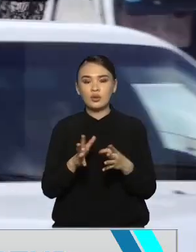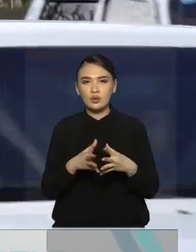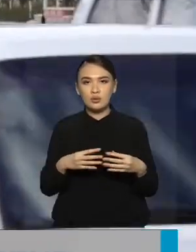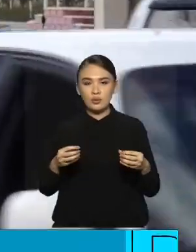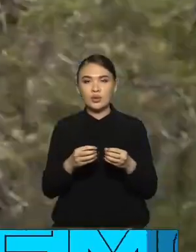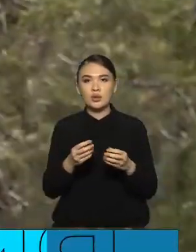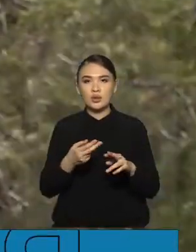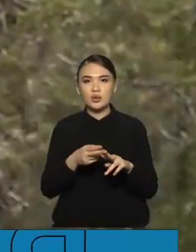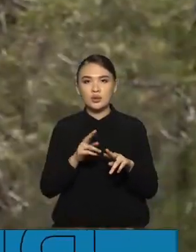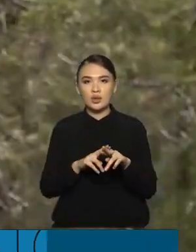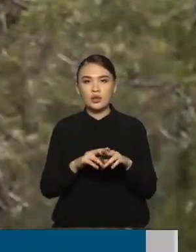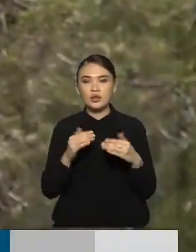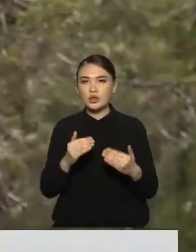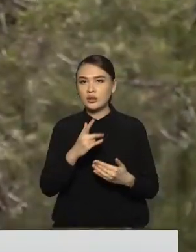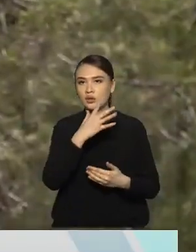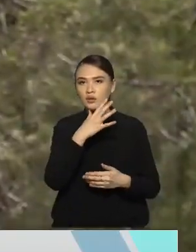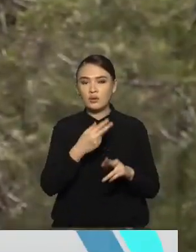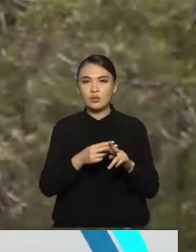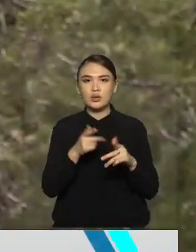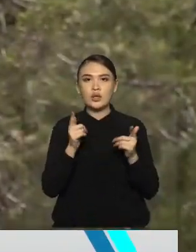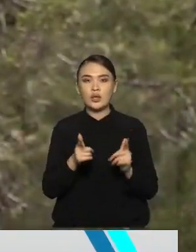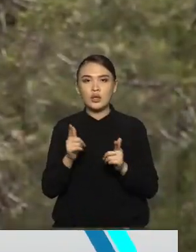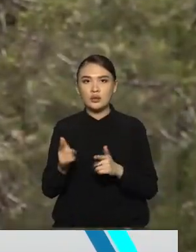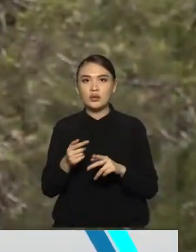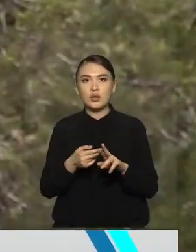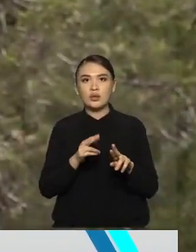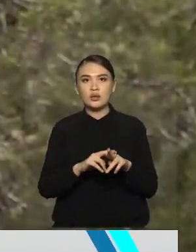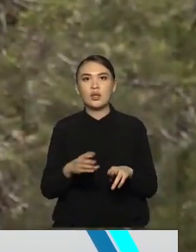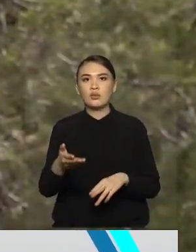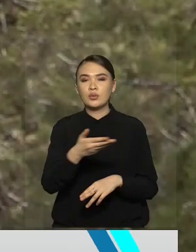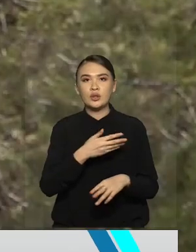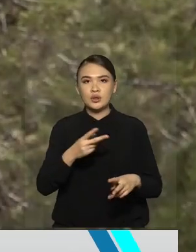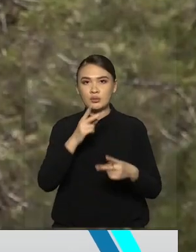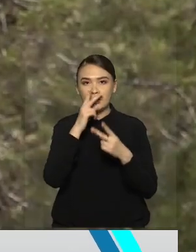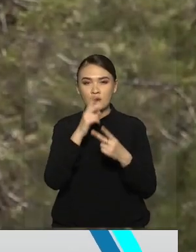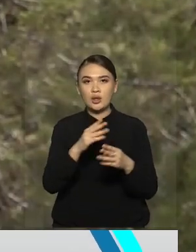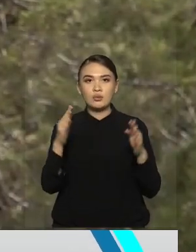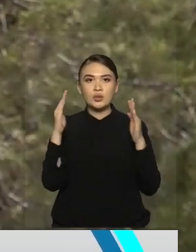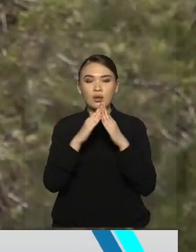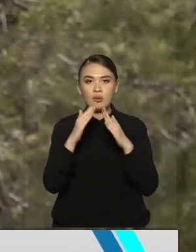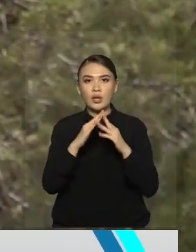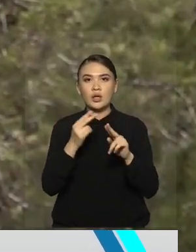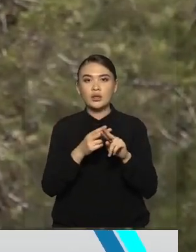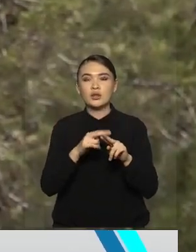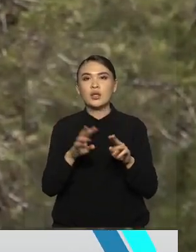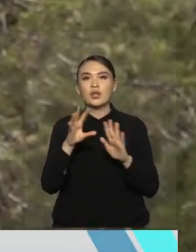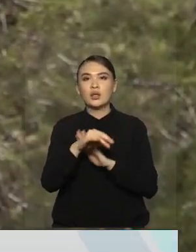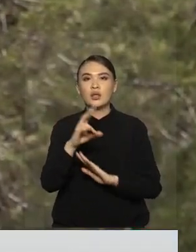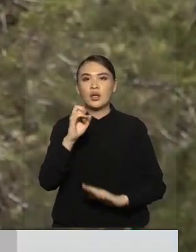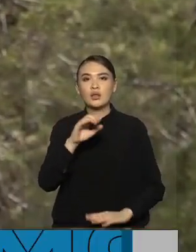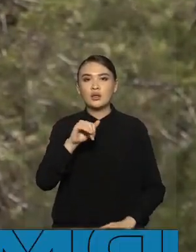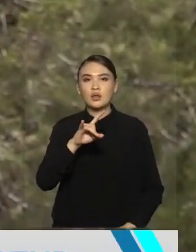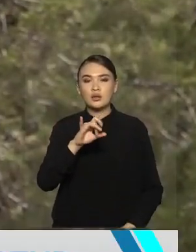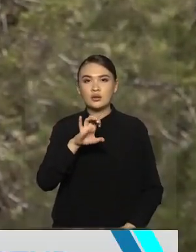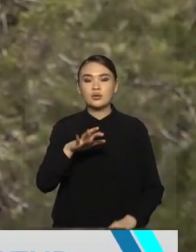в настоящее время по согласованию жильцами мы вместе осматриваем дома и готовы завтра пойти уже к нотариусу чтобы